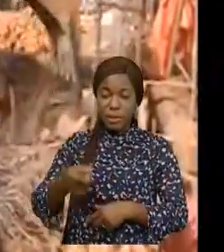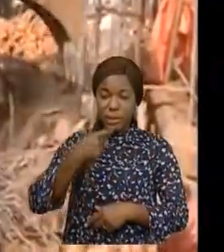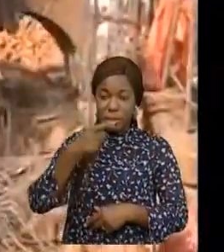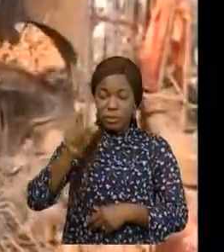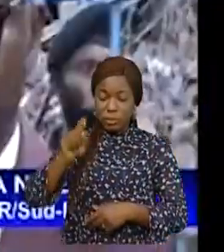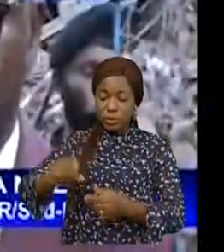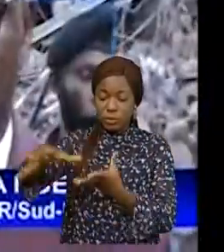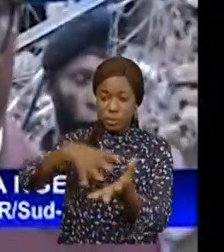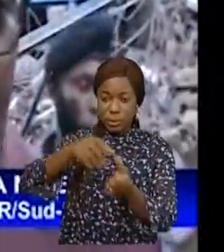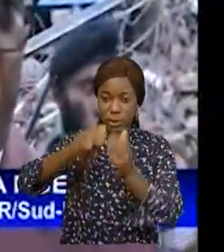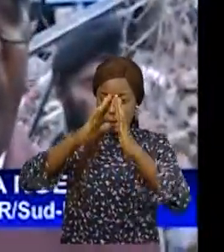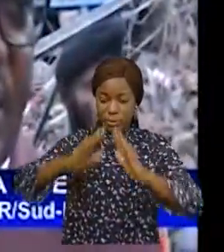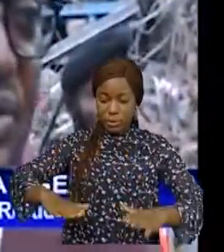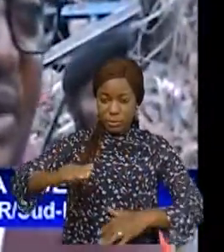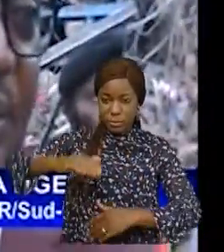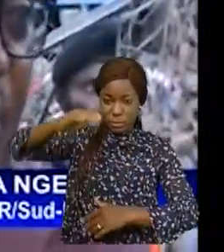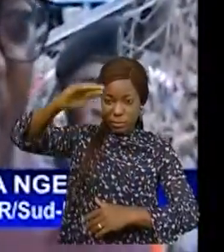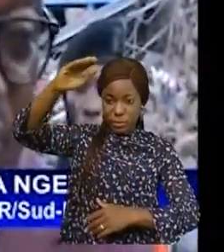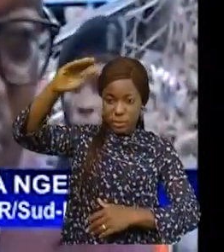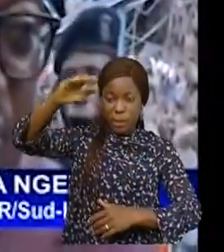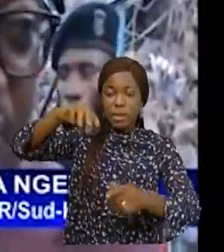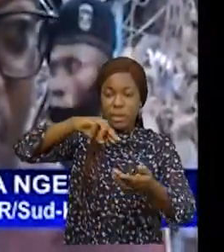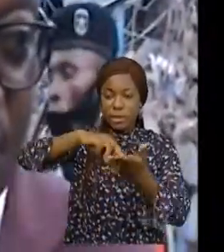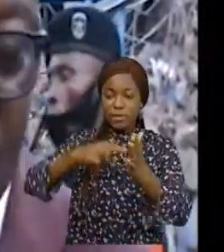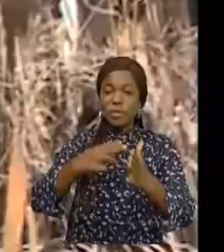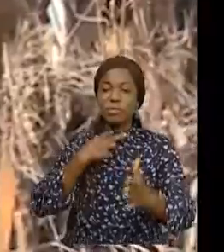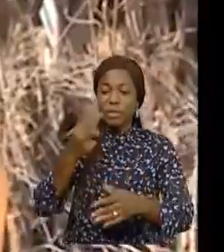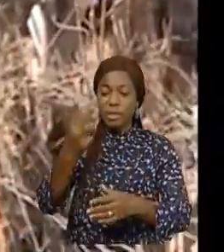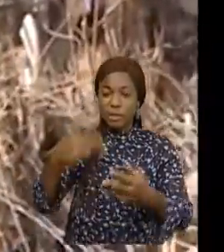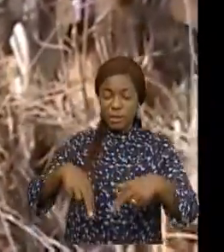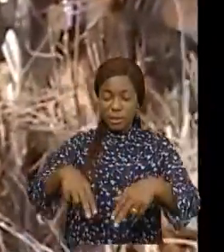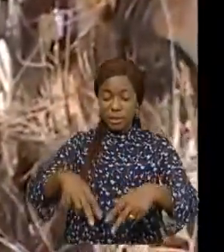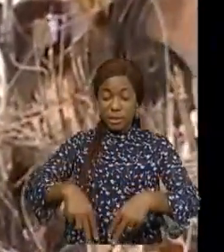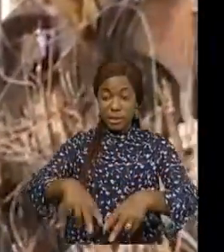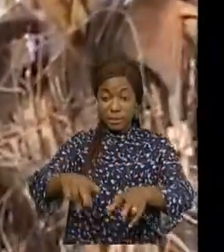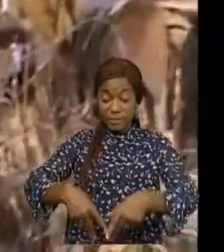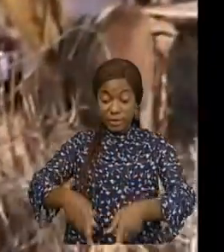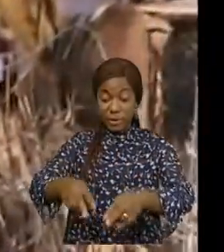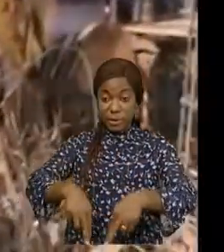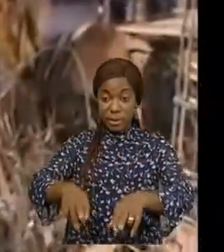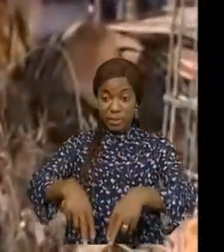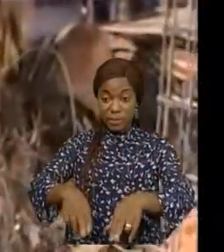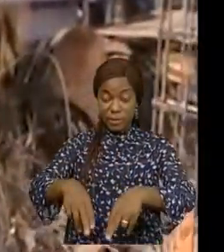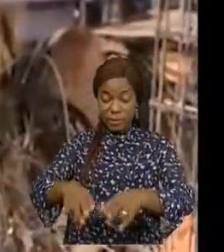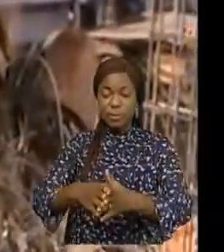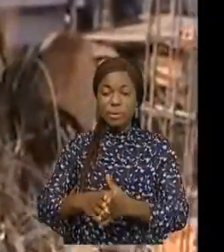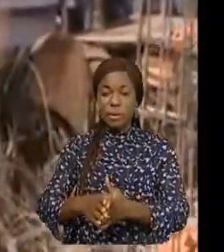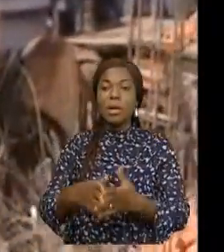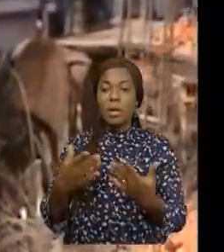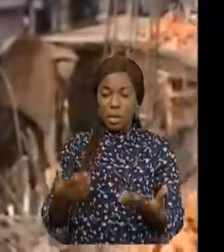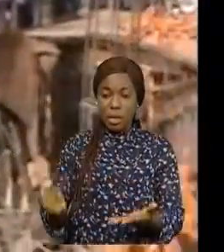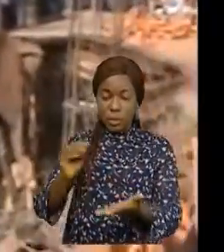Parce que la maison était construite sur un site encore. Alors, nous avons remarqué que ce monsieur a encore repris.